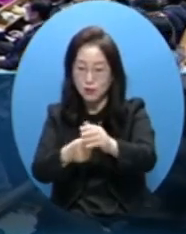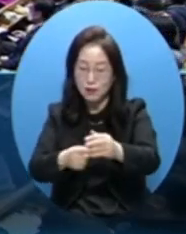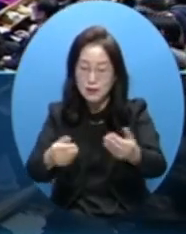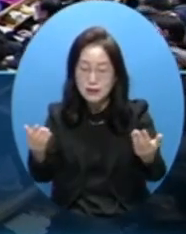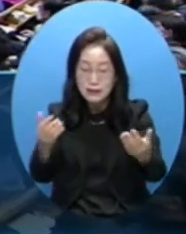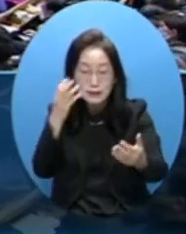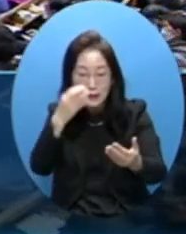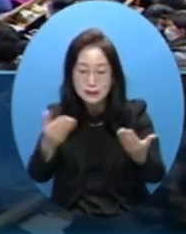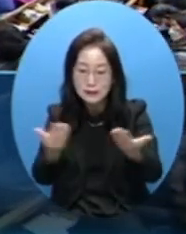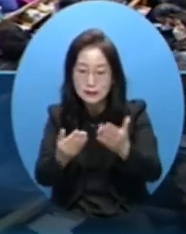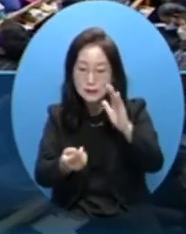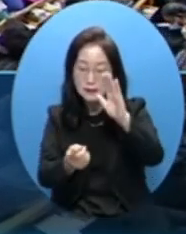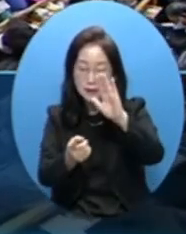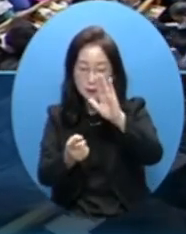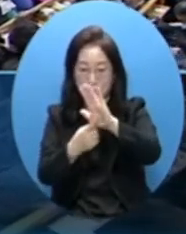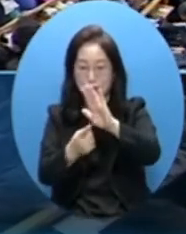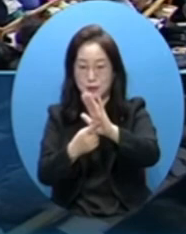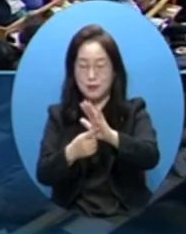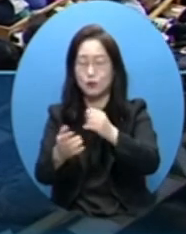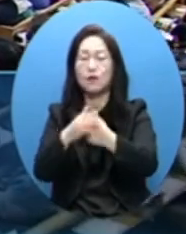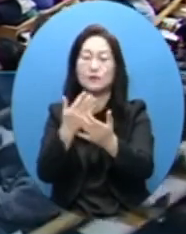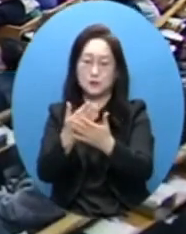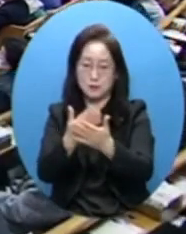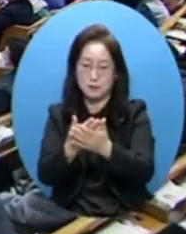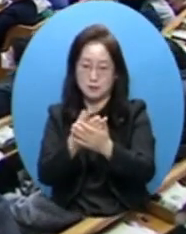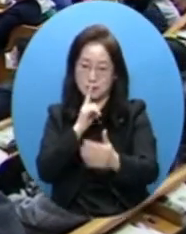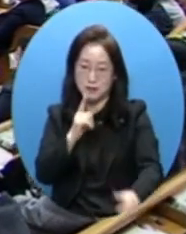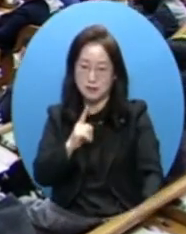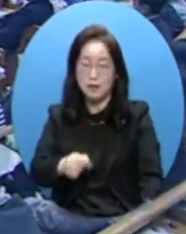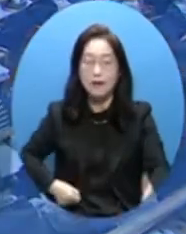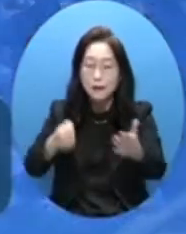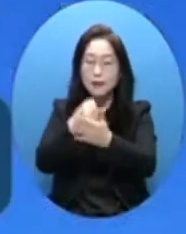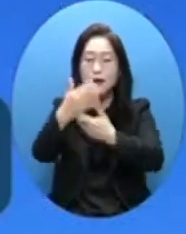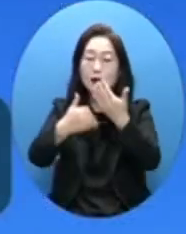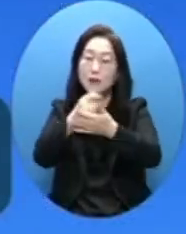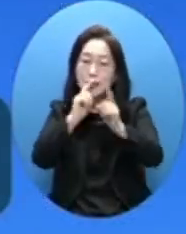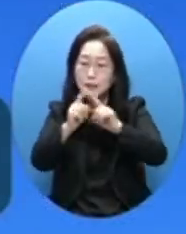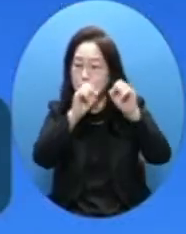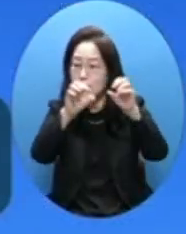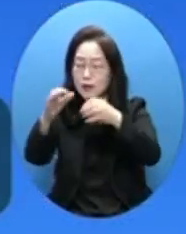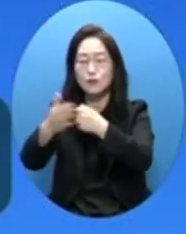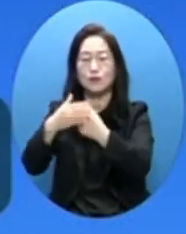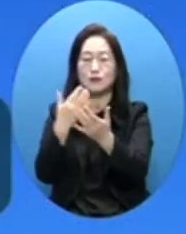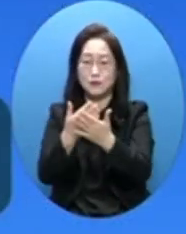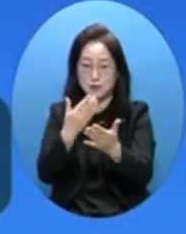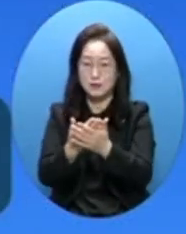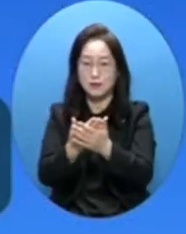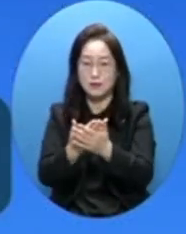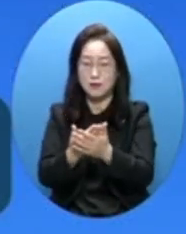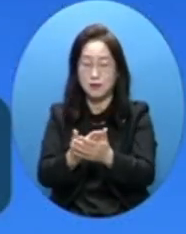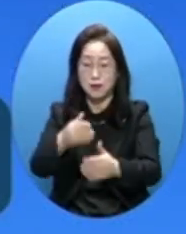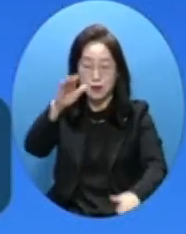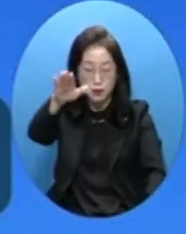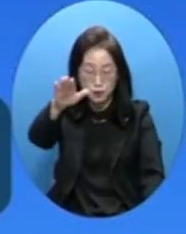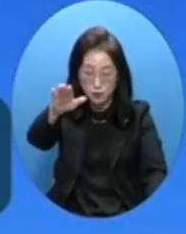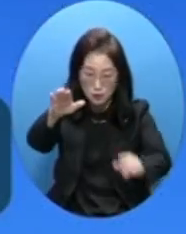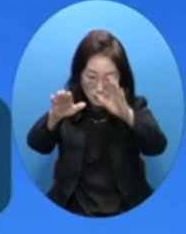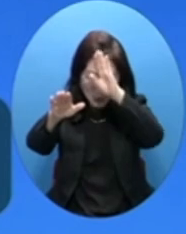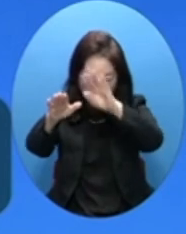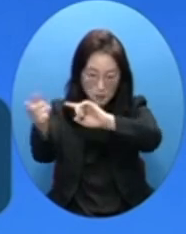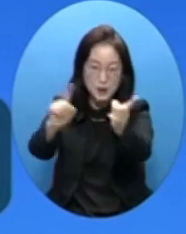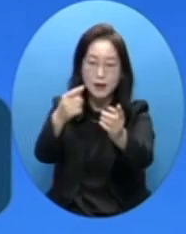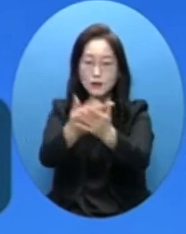하옵소서 하더라. 간절히 기도합니다. 담대히 하나님의 말씀을 전하게 하여 주옵소서. 손을 내밀어 병을 낫게